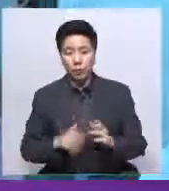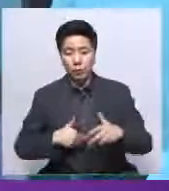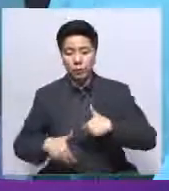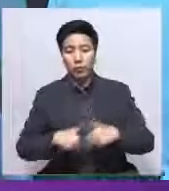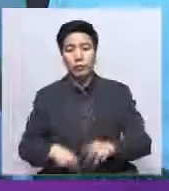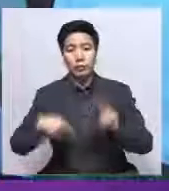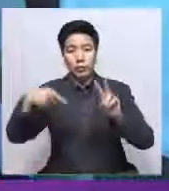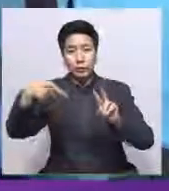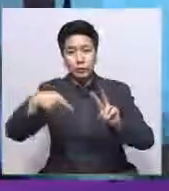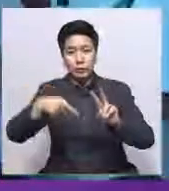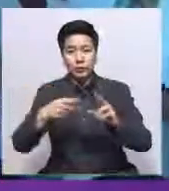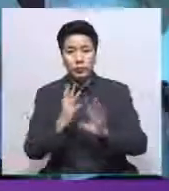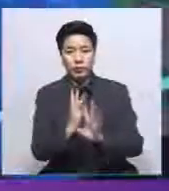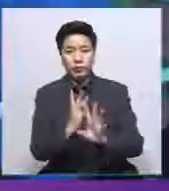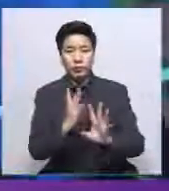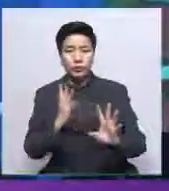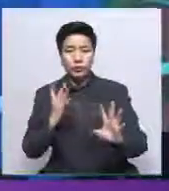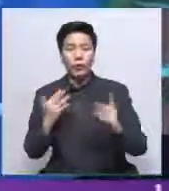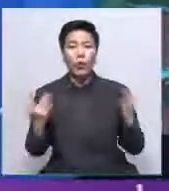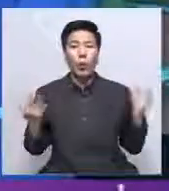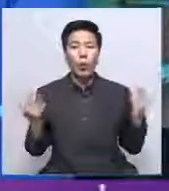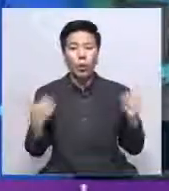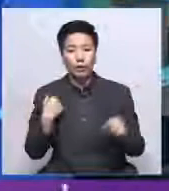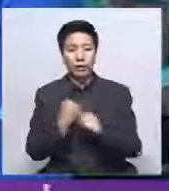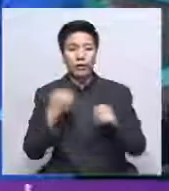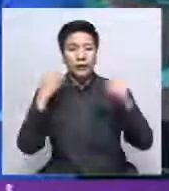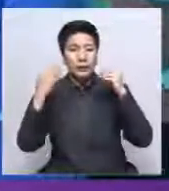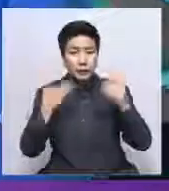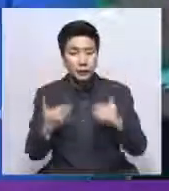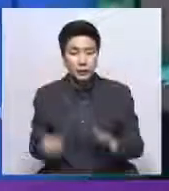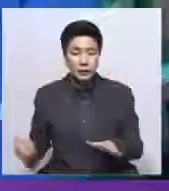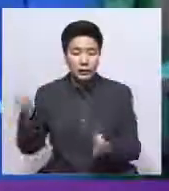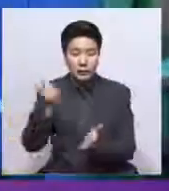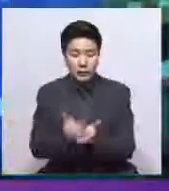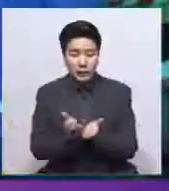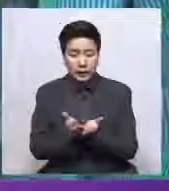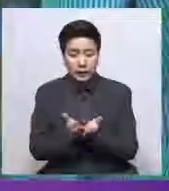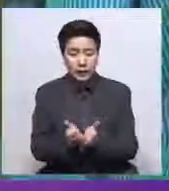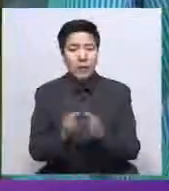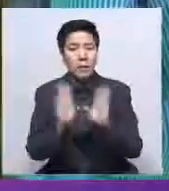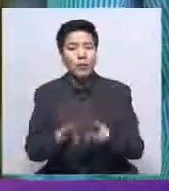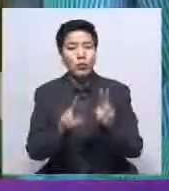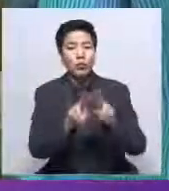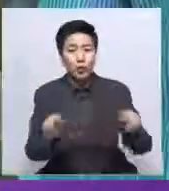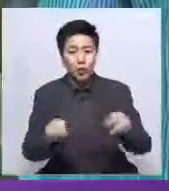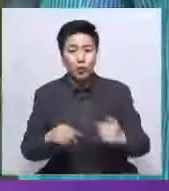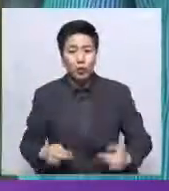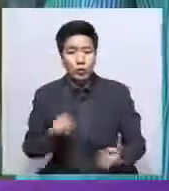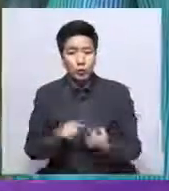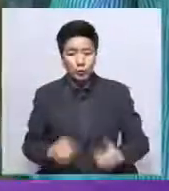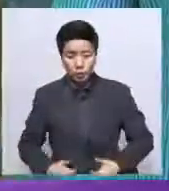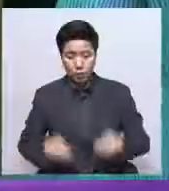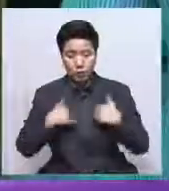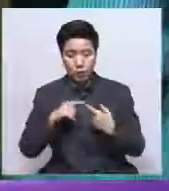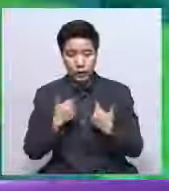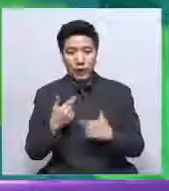นกว่า 2,000 คนนะครับมาเข้าแถวเพื่อที่จะรอร่วมกิจกรรมล่องเรือท่องเที่ยววิถีนนเสริมมงคลชีวิตในโครงการส่งเส